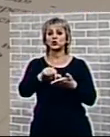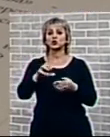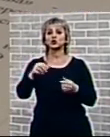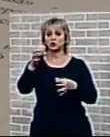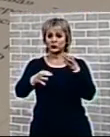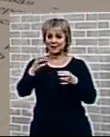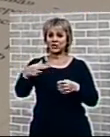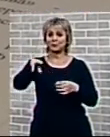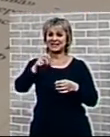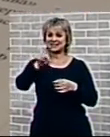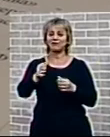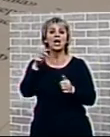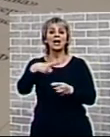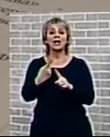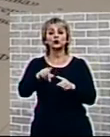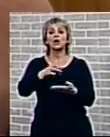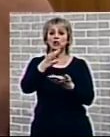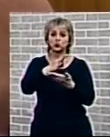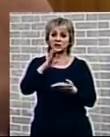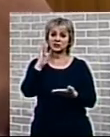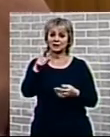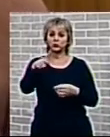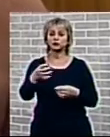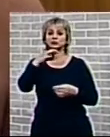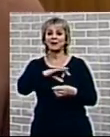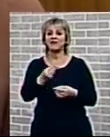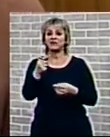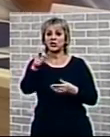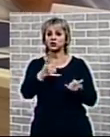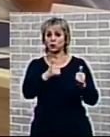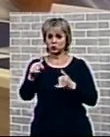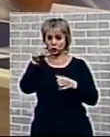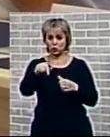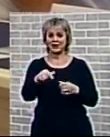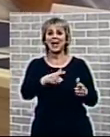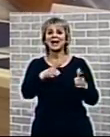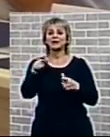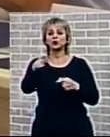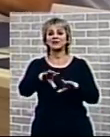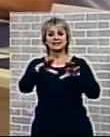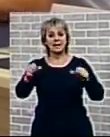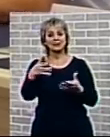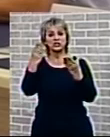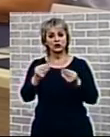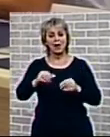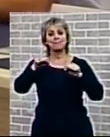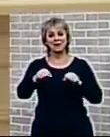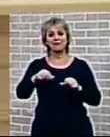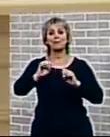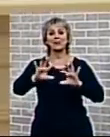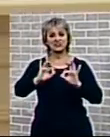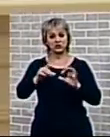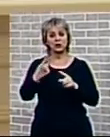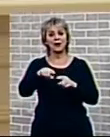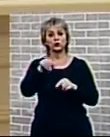судебных приставов, которые окажут консультации потребителям финансовых услуг. Готовится палата и к дням правового